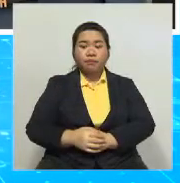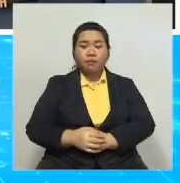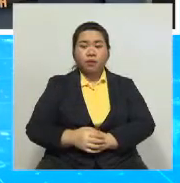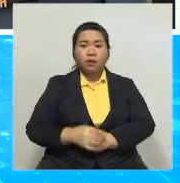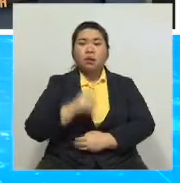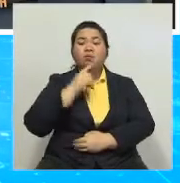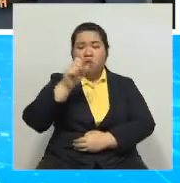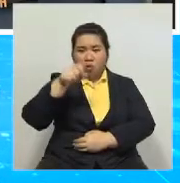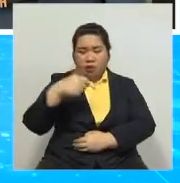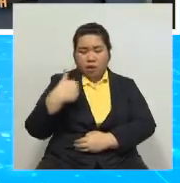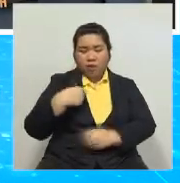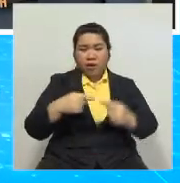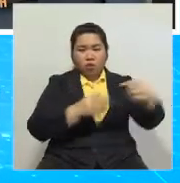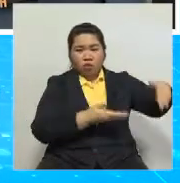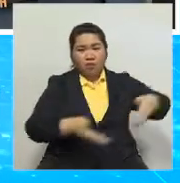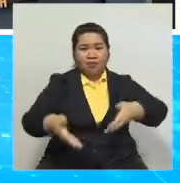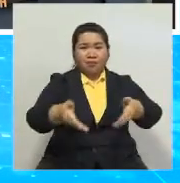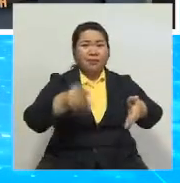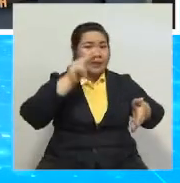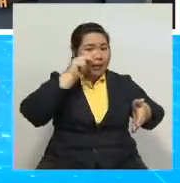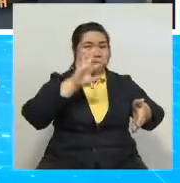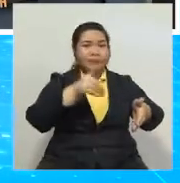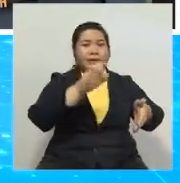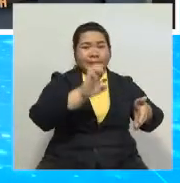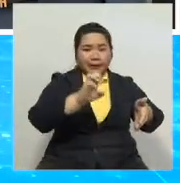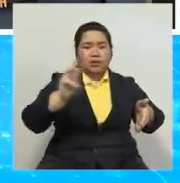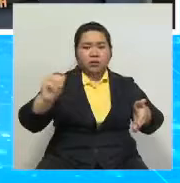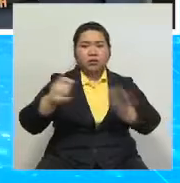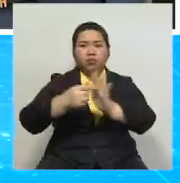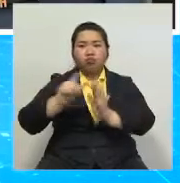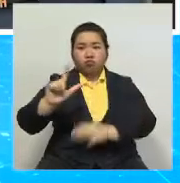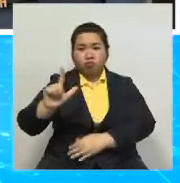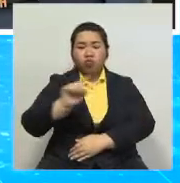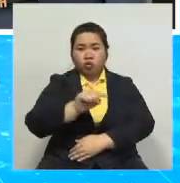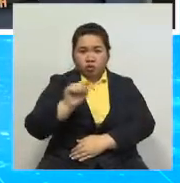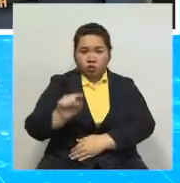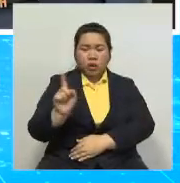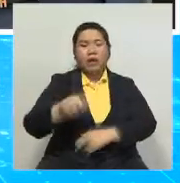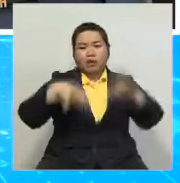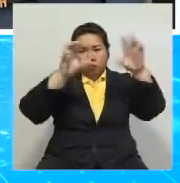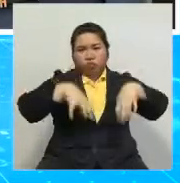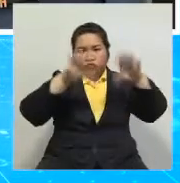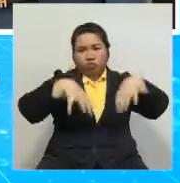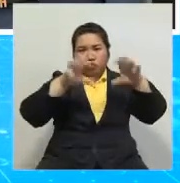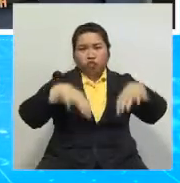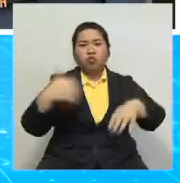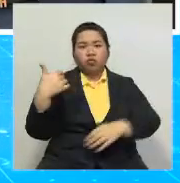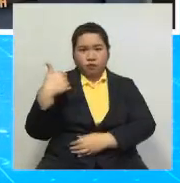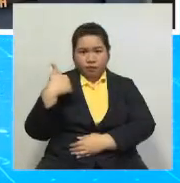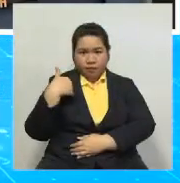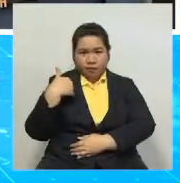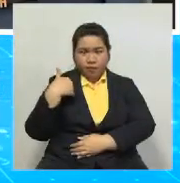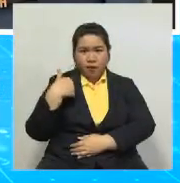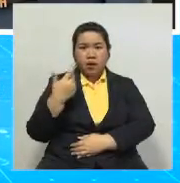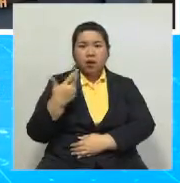นตกเข้ามาค่อนข้างเยอะ ก็น้ำทีนะครับน้ำมูลตรงนี้นะครับตอนนี้ช่วงนี้ก็มีฝนตกก็มีอย่างแถ